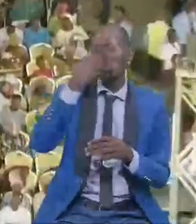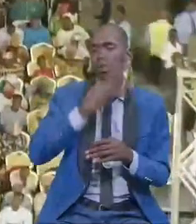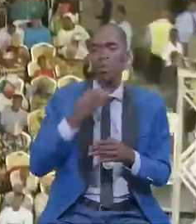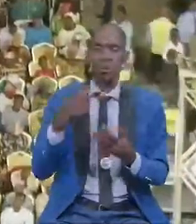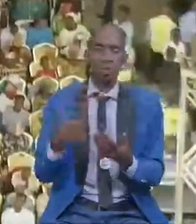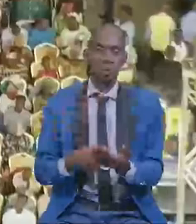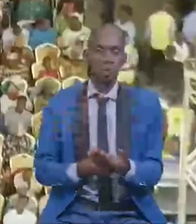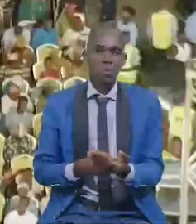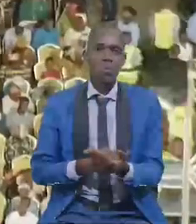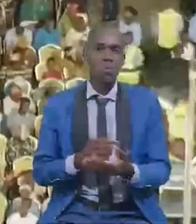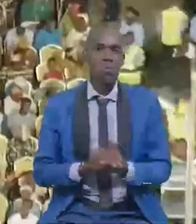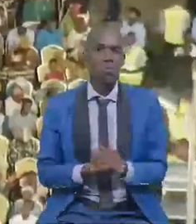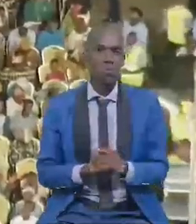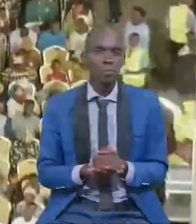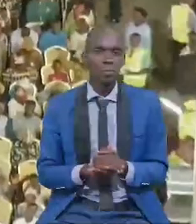Seigneur.